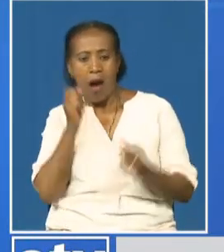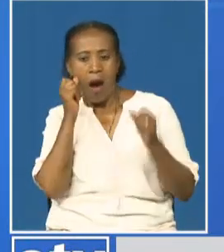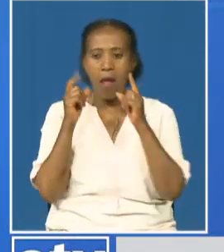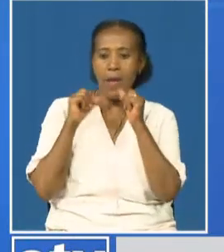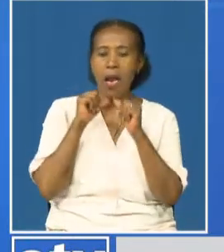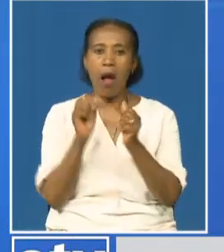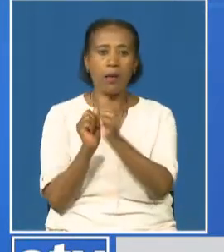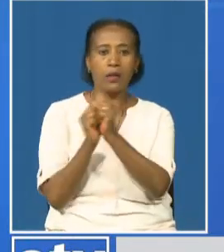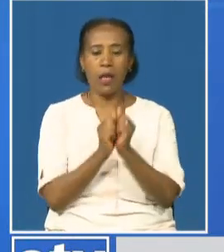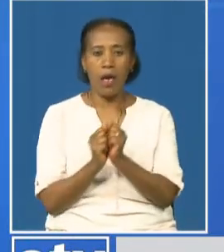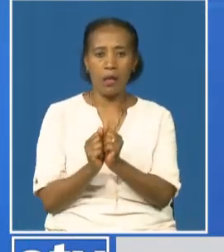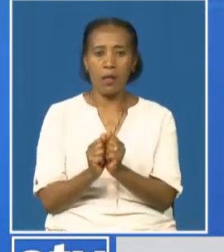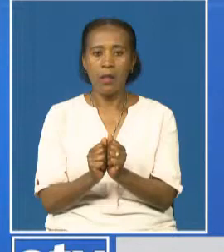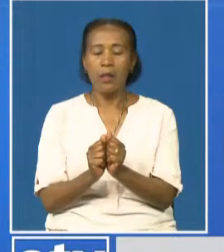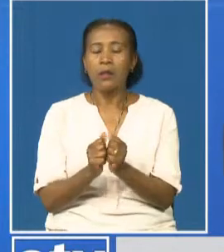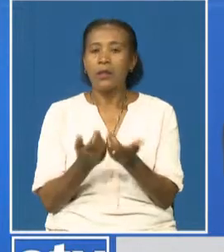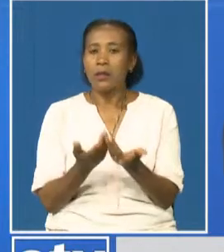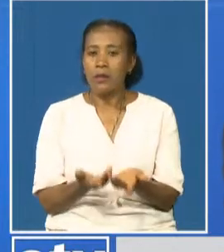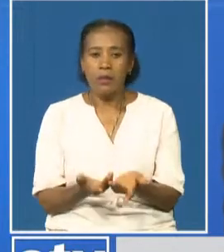ካለማነቃቃት ጋር